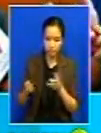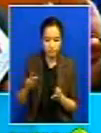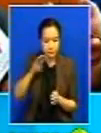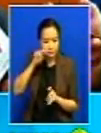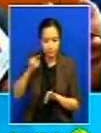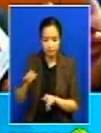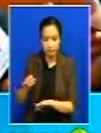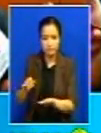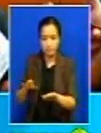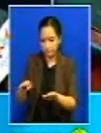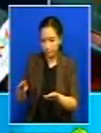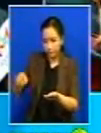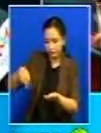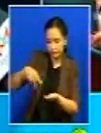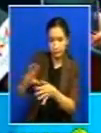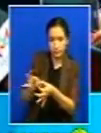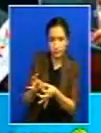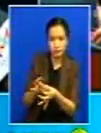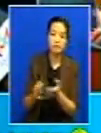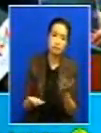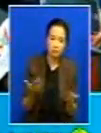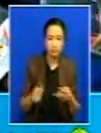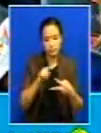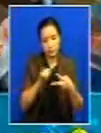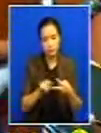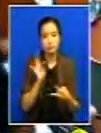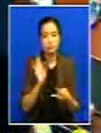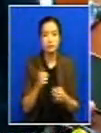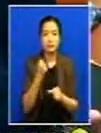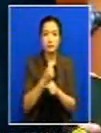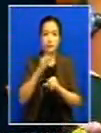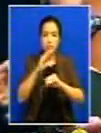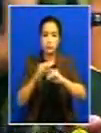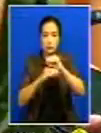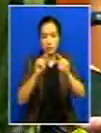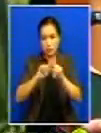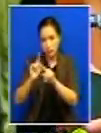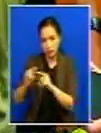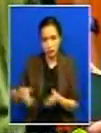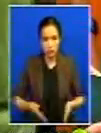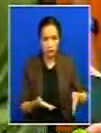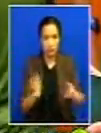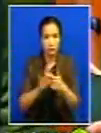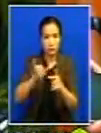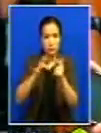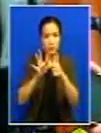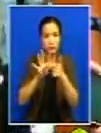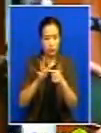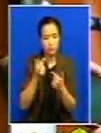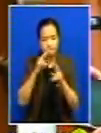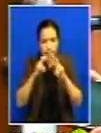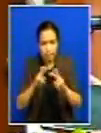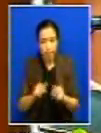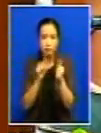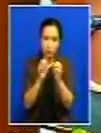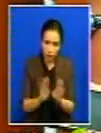ที่อื่นๆอย่างนี้เป็นต้นค่ะ ครับก็ต้องเน้นย้ำนะครับว่าโครงการแลนด์มาร์คเจ้าพระยานี้ยังอยู่ในระหว่างการศึกษารวมถึงเรื่องของการ